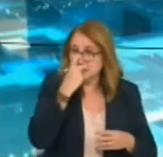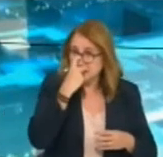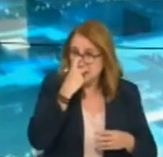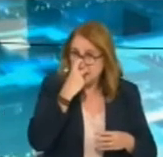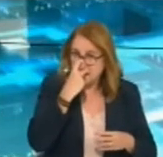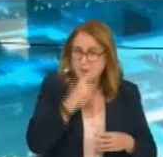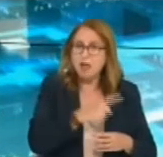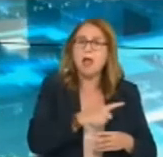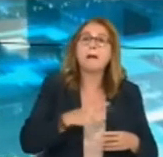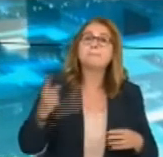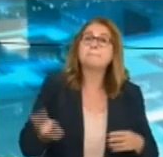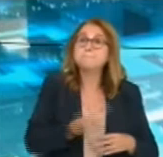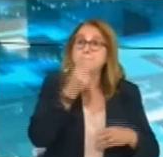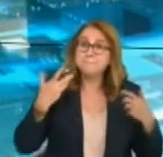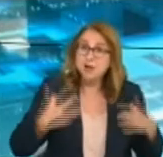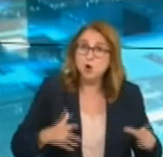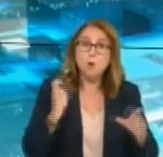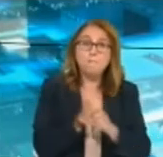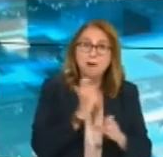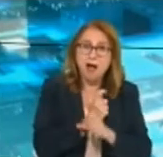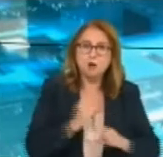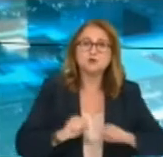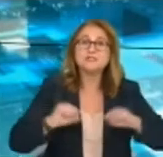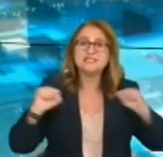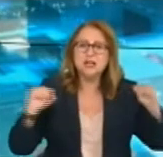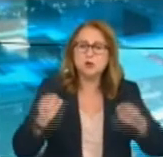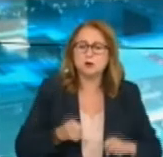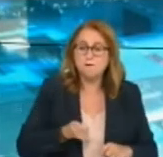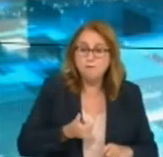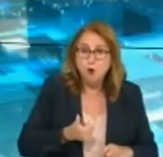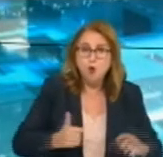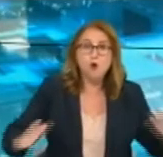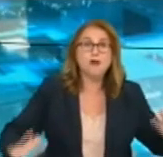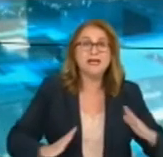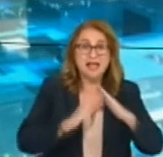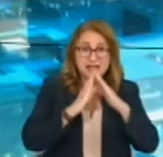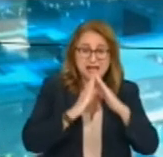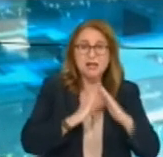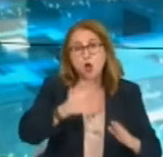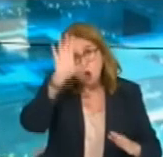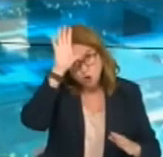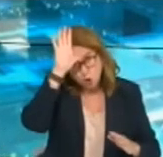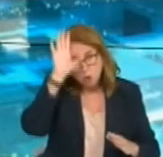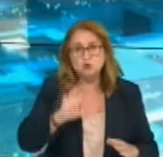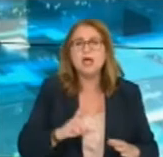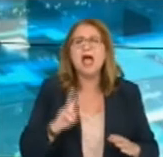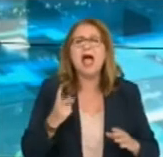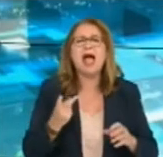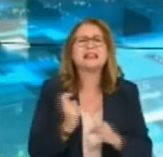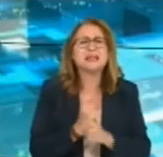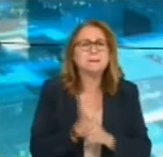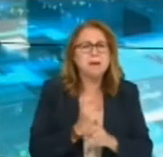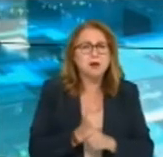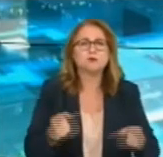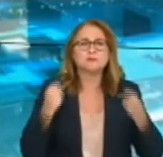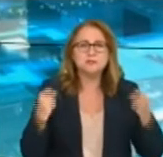Δήμοι Μυκόνου, Πάρου, Σαντορίνης, Βόλου, Κατερίνης, Ρόδου, Αντιπάρου, Ζακύνθου και